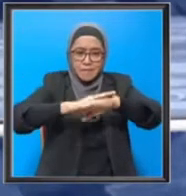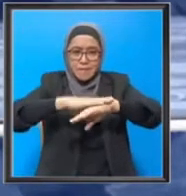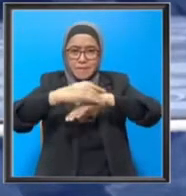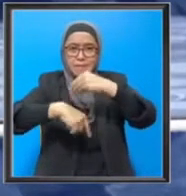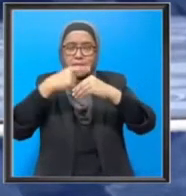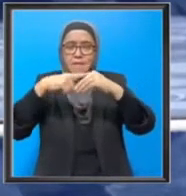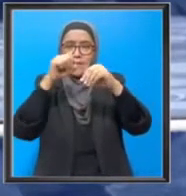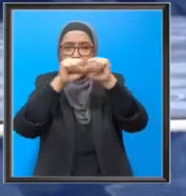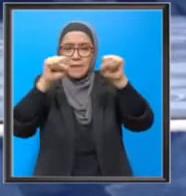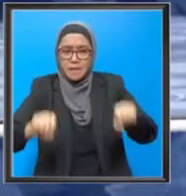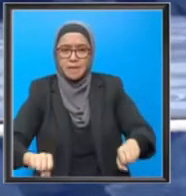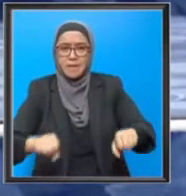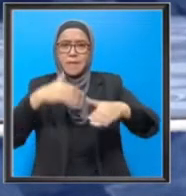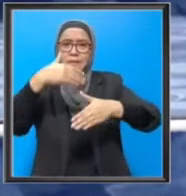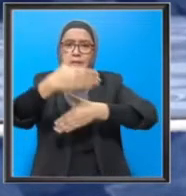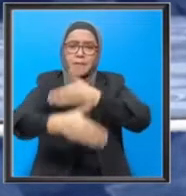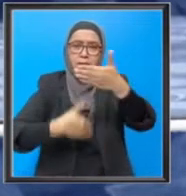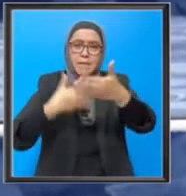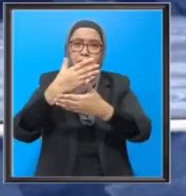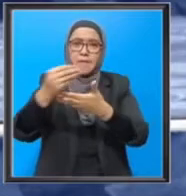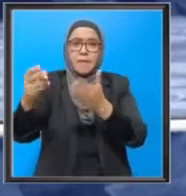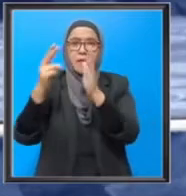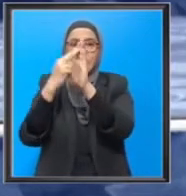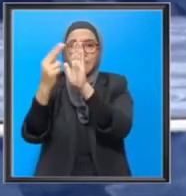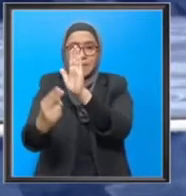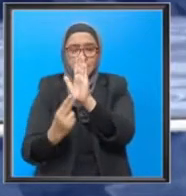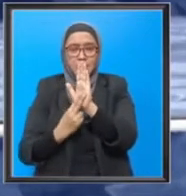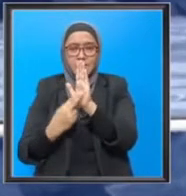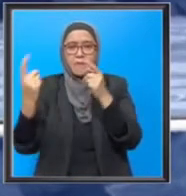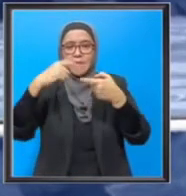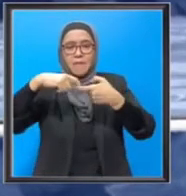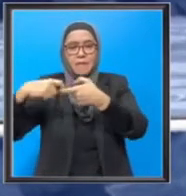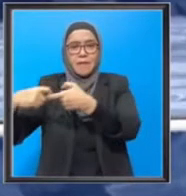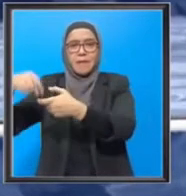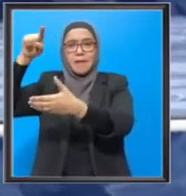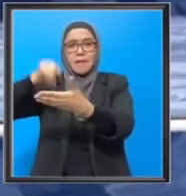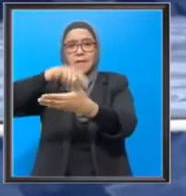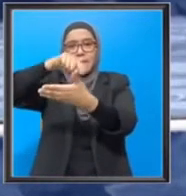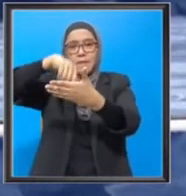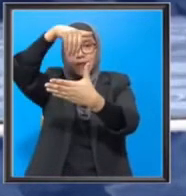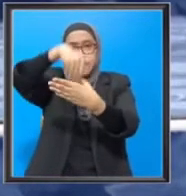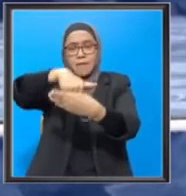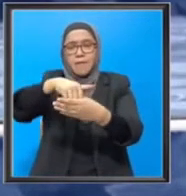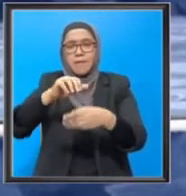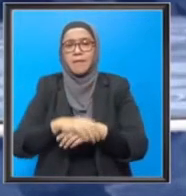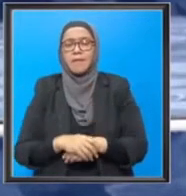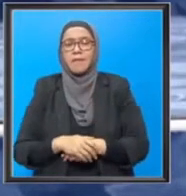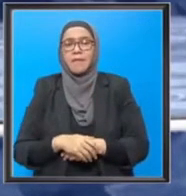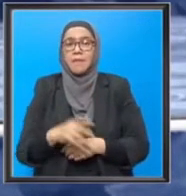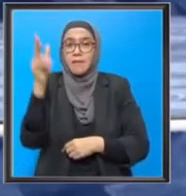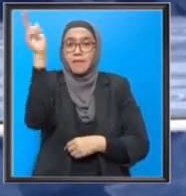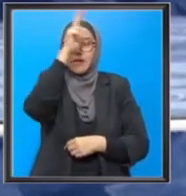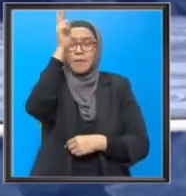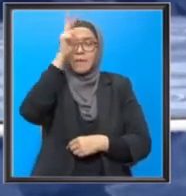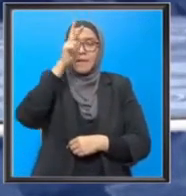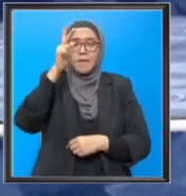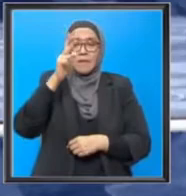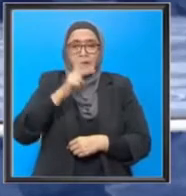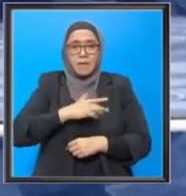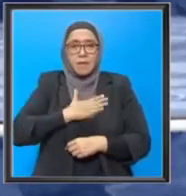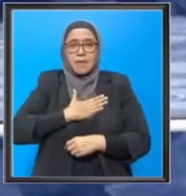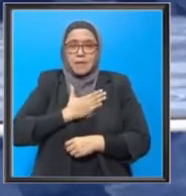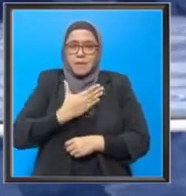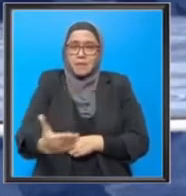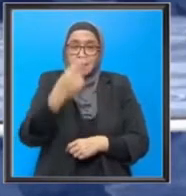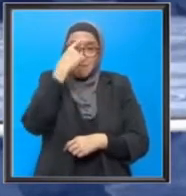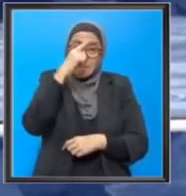sistem proses dan undang-undang berkaitan pilihanraya kerajaan amat komite dalam